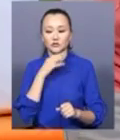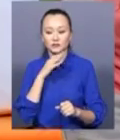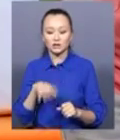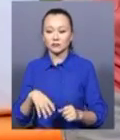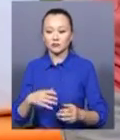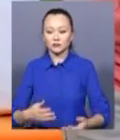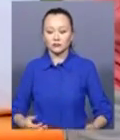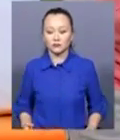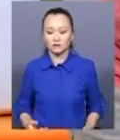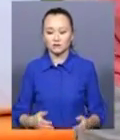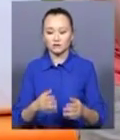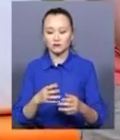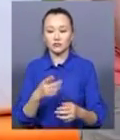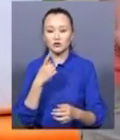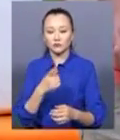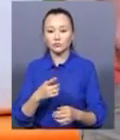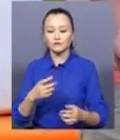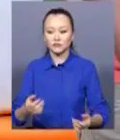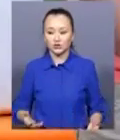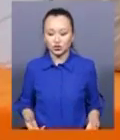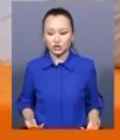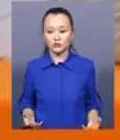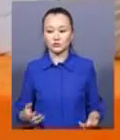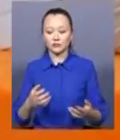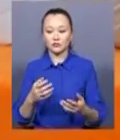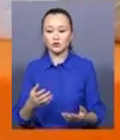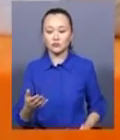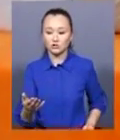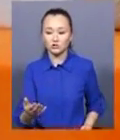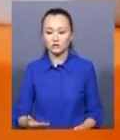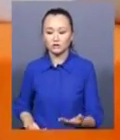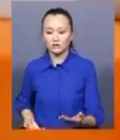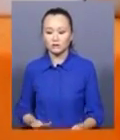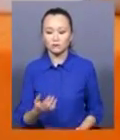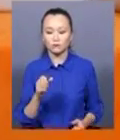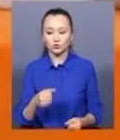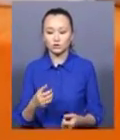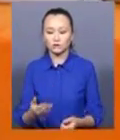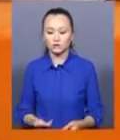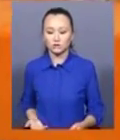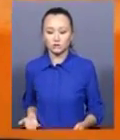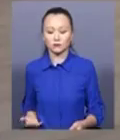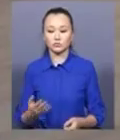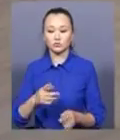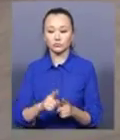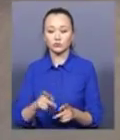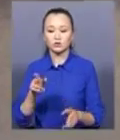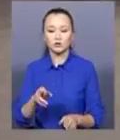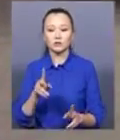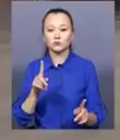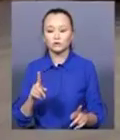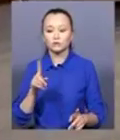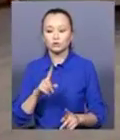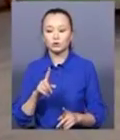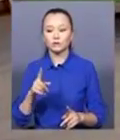Да, да, можно по одной. То есть одну вы держите в напряжении, одной работаете. Работаете именно лопаткой. То есть для чего? Для того,